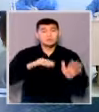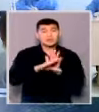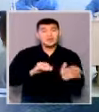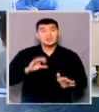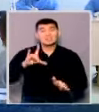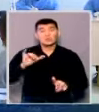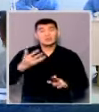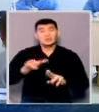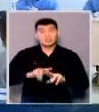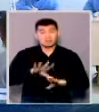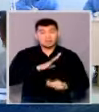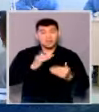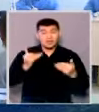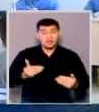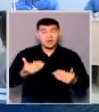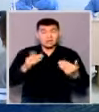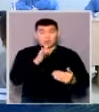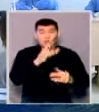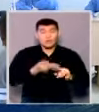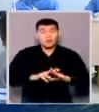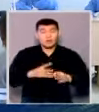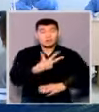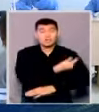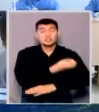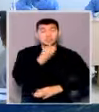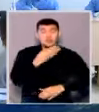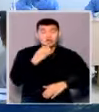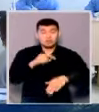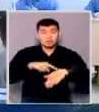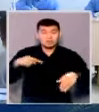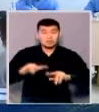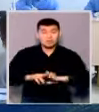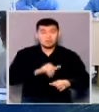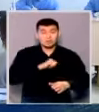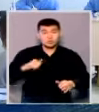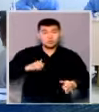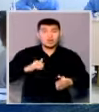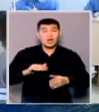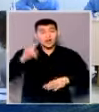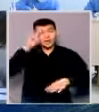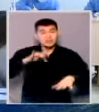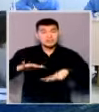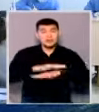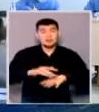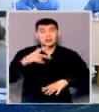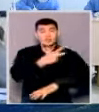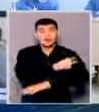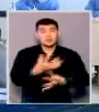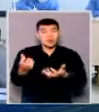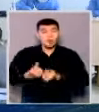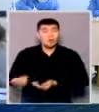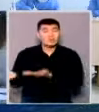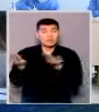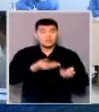Спутникті. Қазіргі уақытта вакцинадан кейін өзім жақсы сезінемін. Және де бүкіл қазақстандықтарды осы вакцинаны алуға